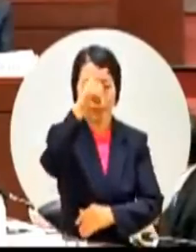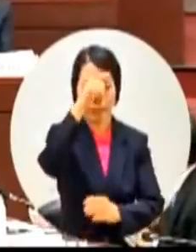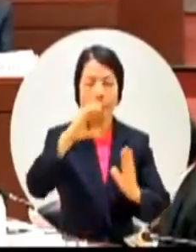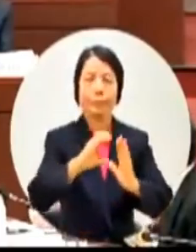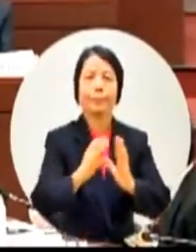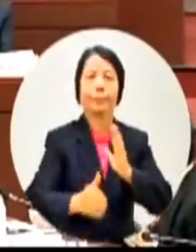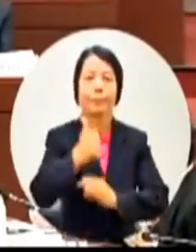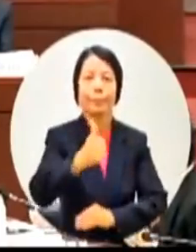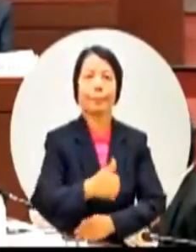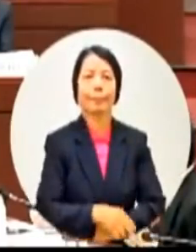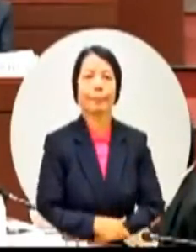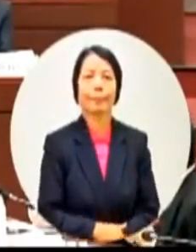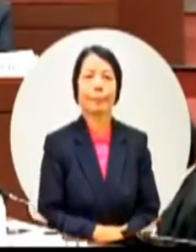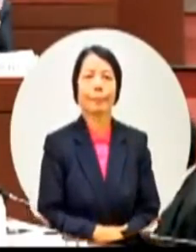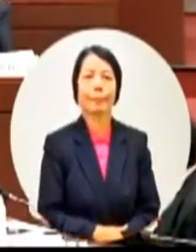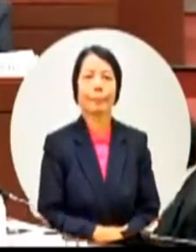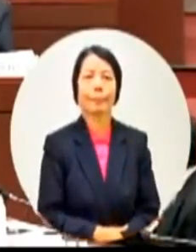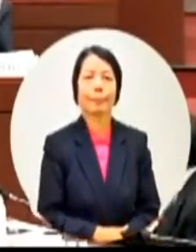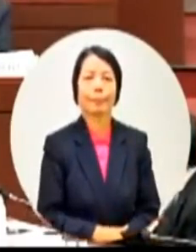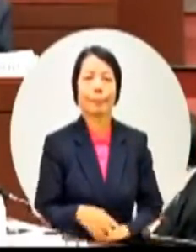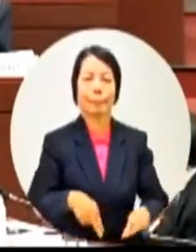行政国际处蔡代理处长。